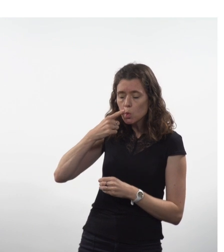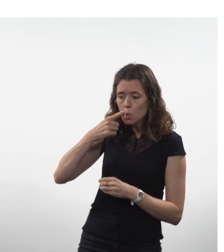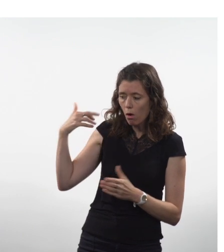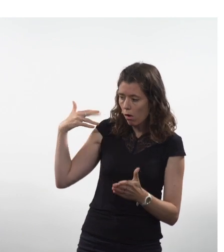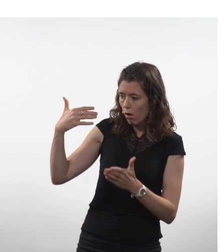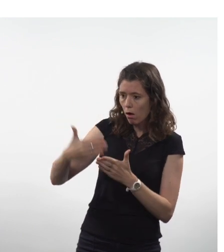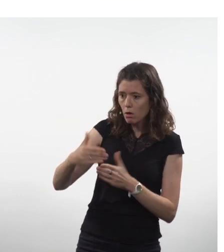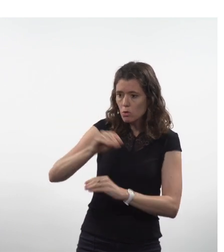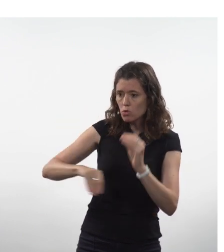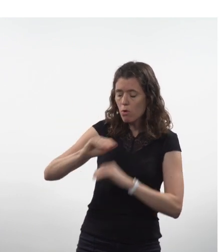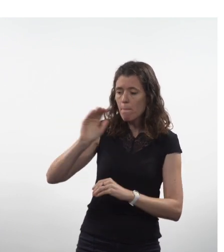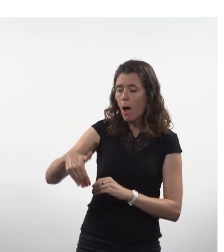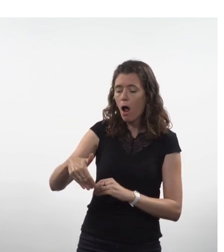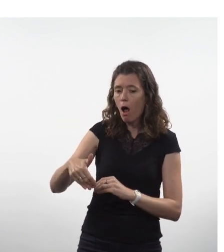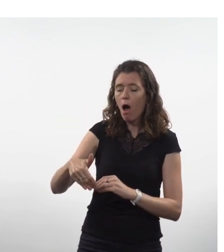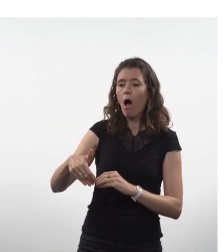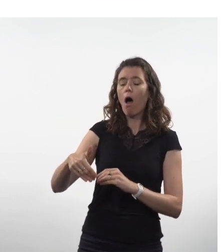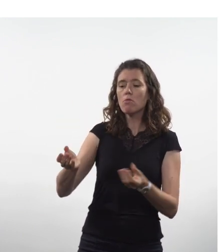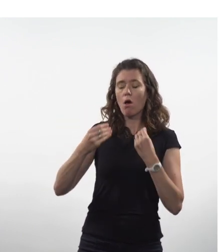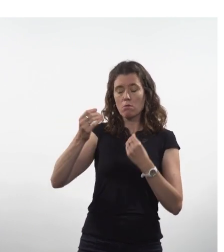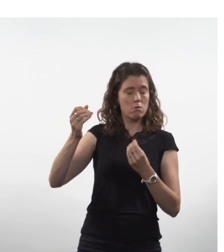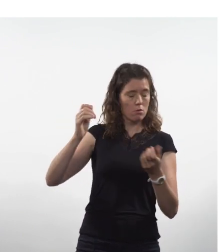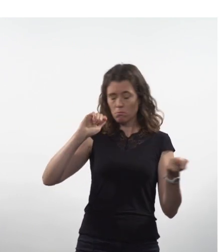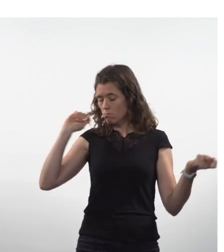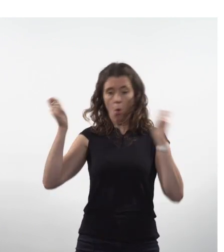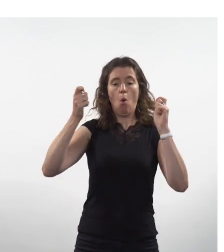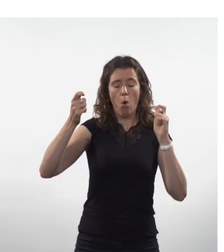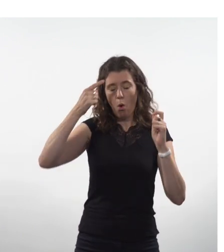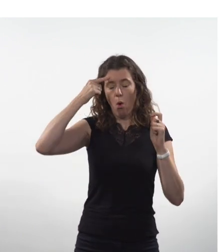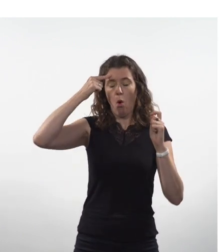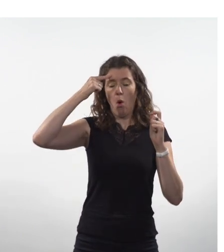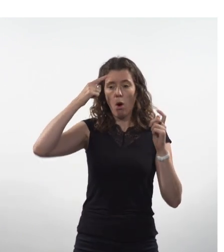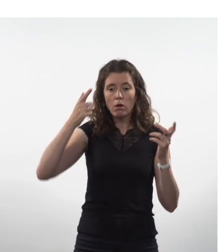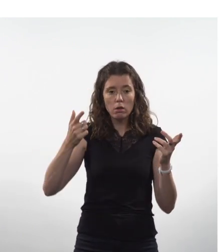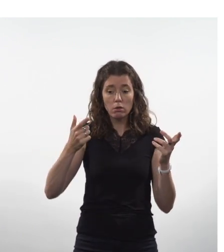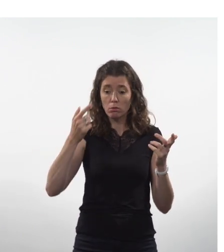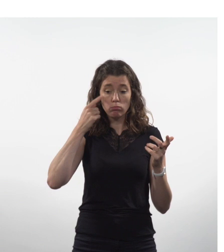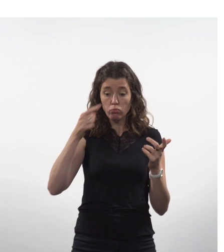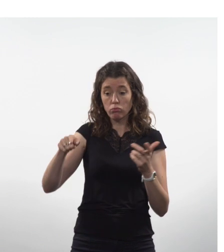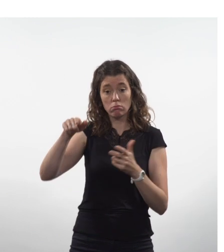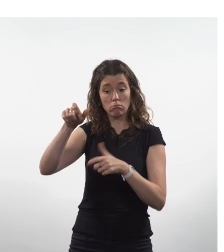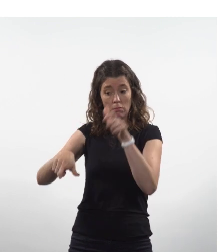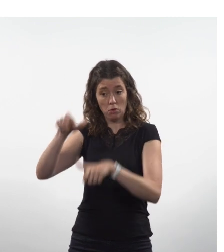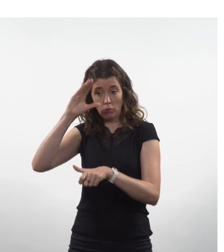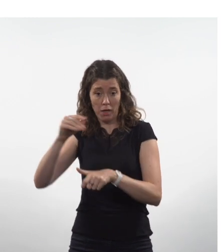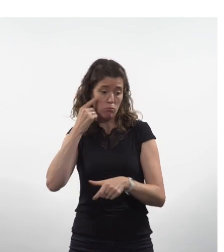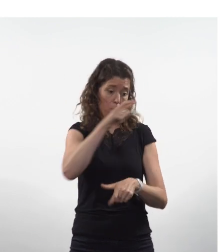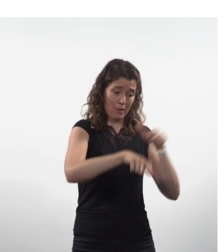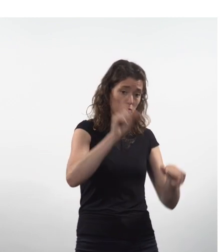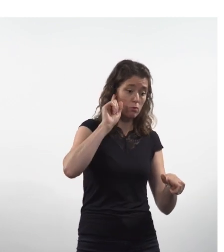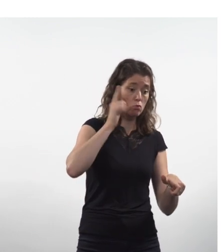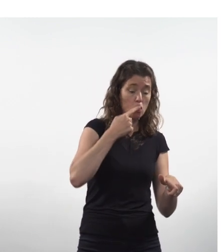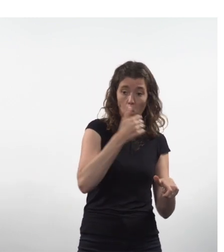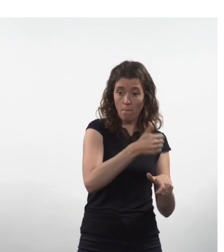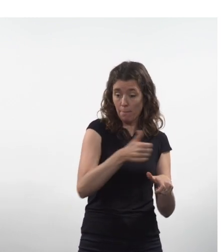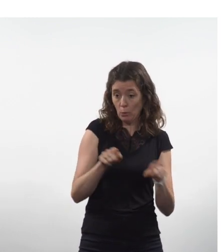Donc, ça a été vraiment un bouleversement des représentations, tant pour les patients que pour les professionnels, de